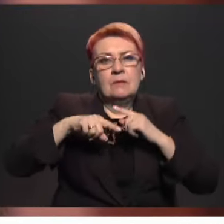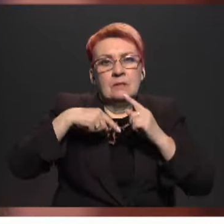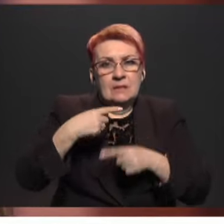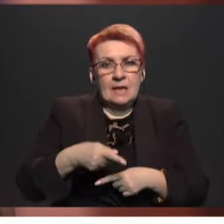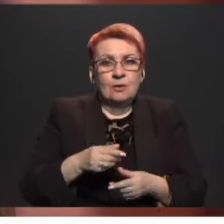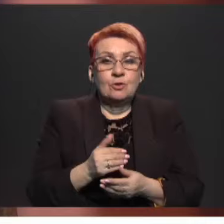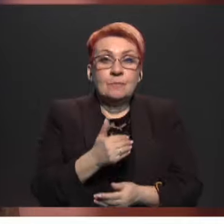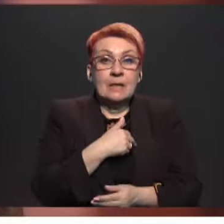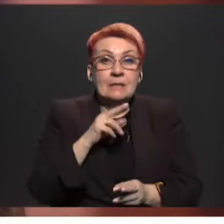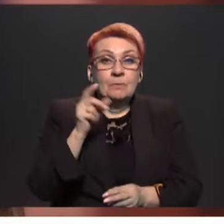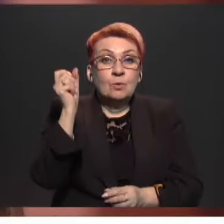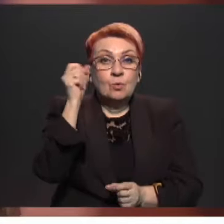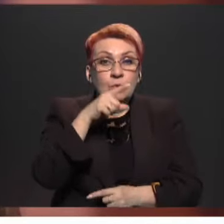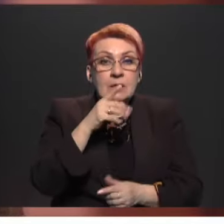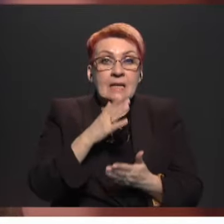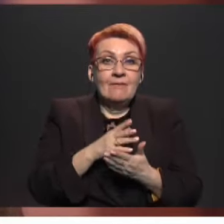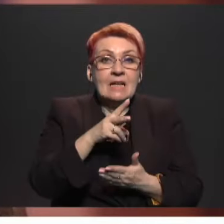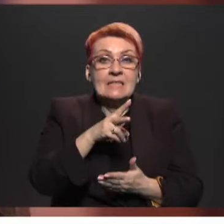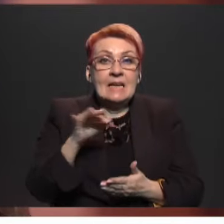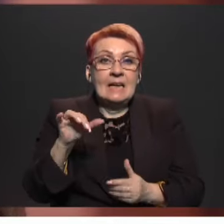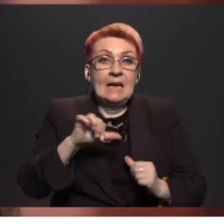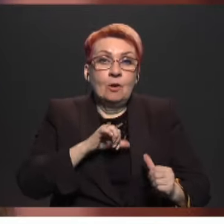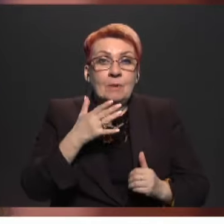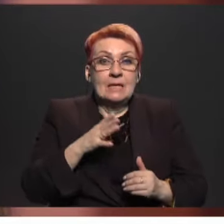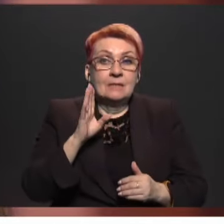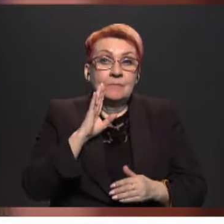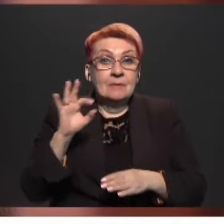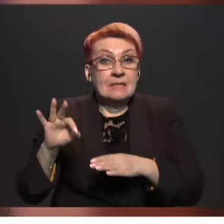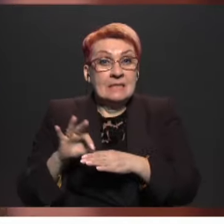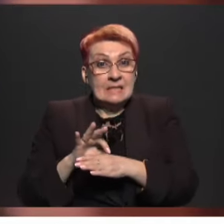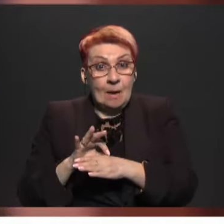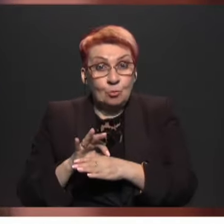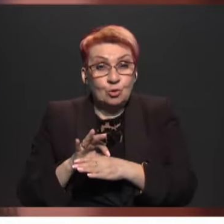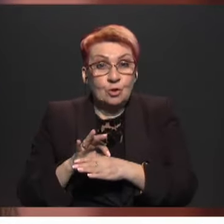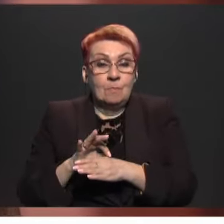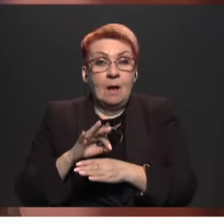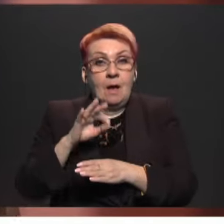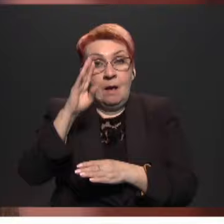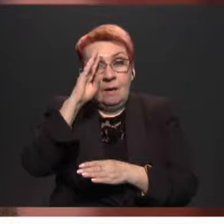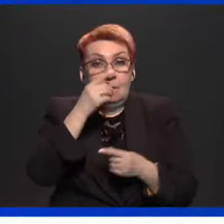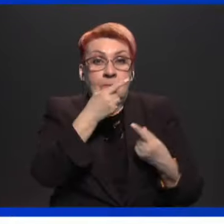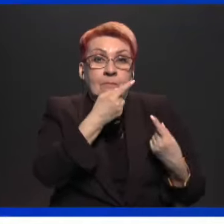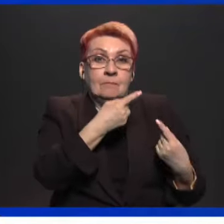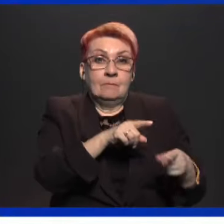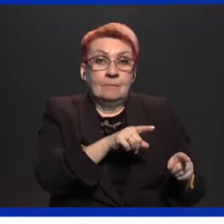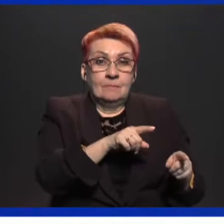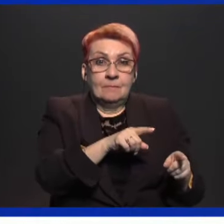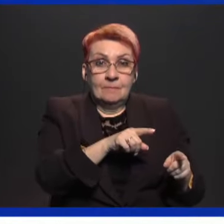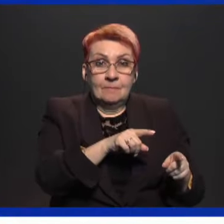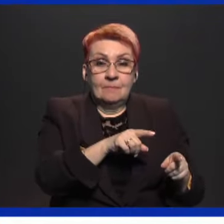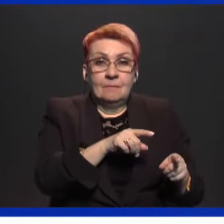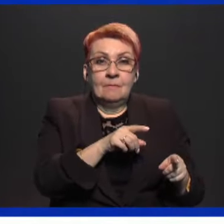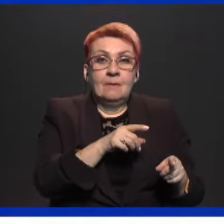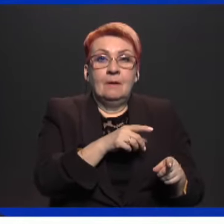Добрый вечер. Хотелось бы узнать, является ли грехом, если замужняя женщина общается с женатым мужчиной, но они влюблены друг в друга, но у них